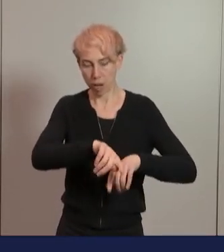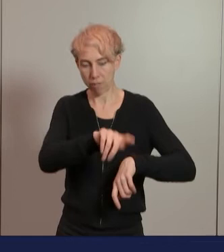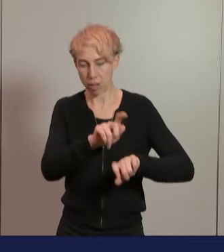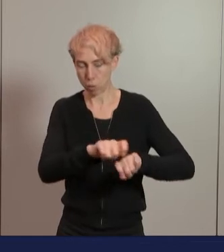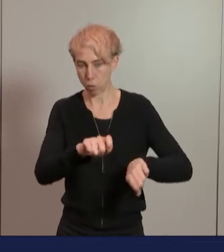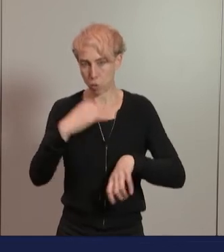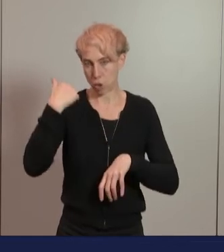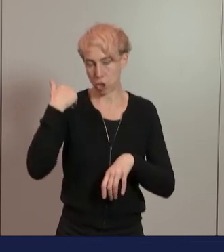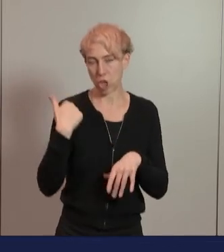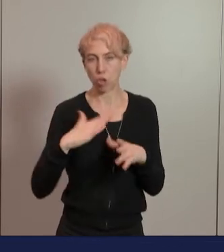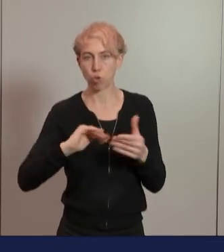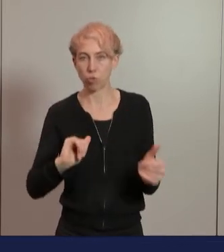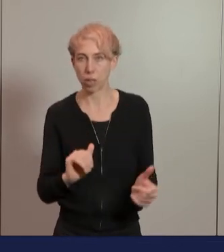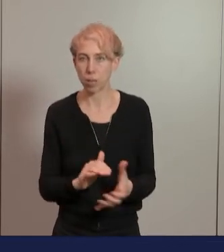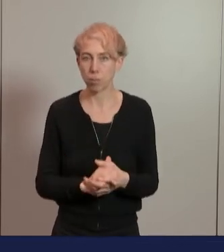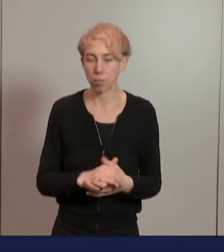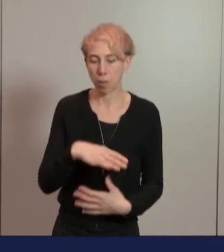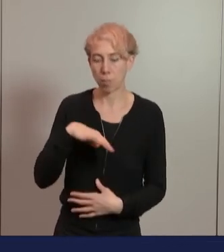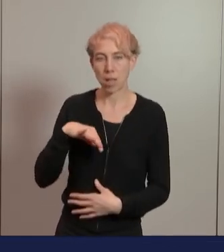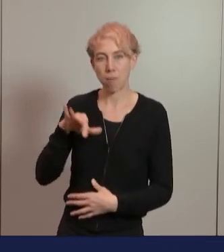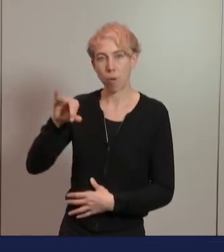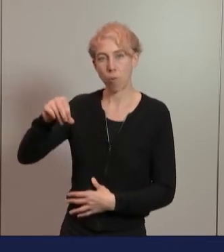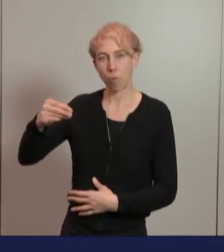des charges transférées. Madame Font.